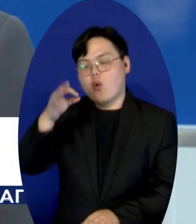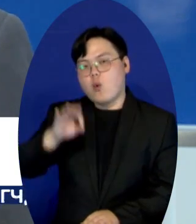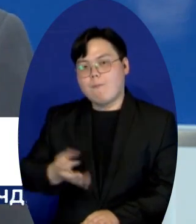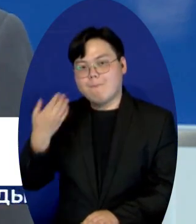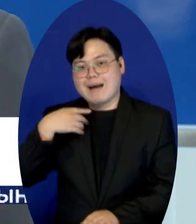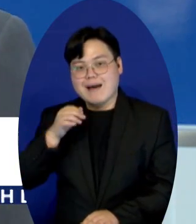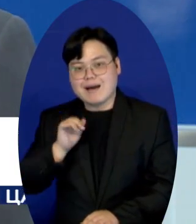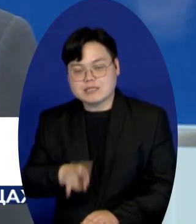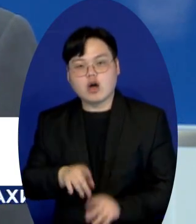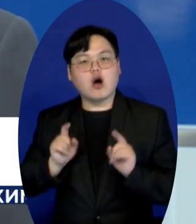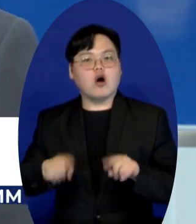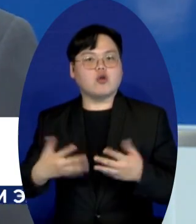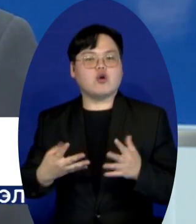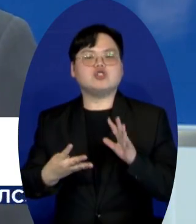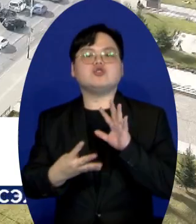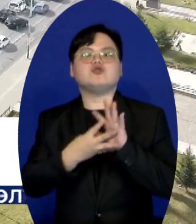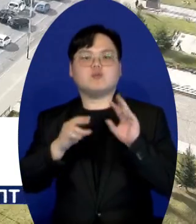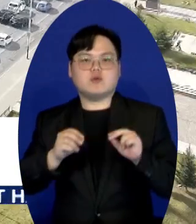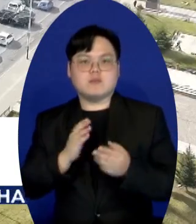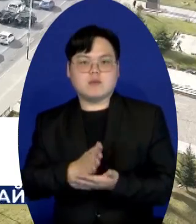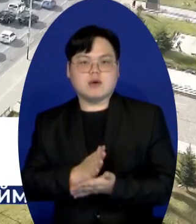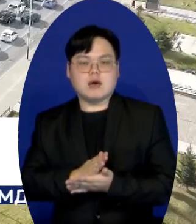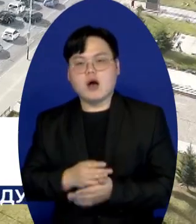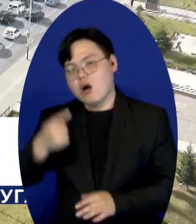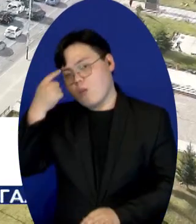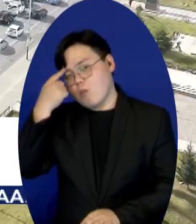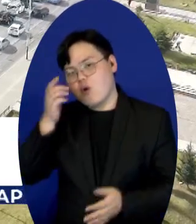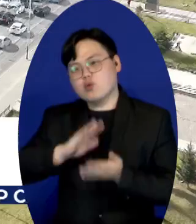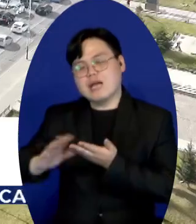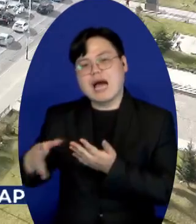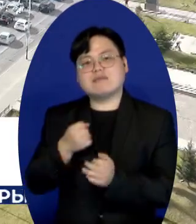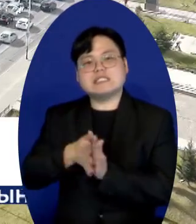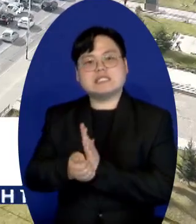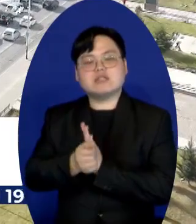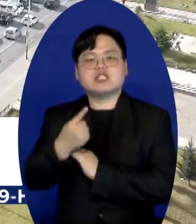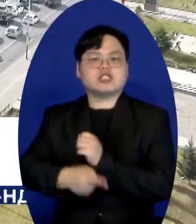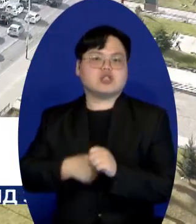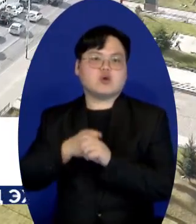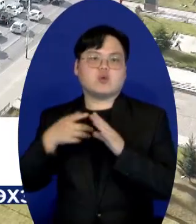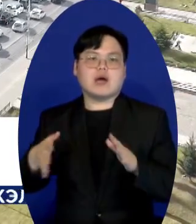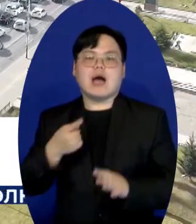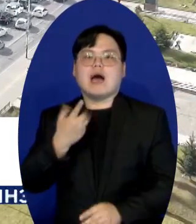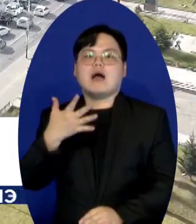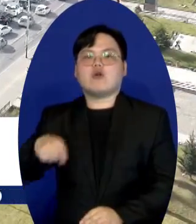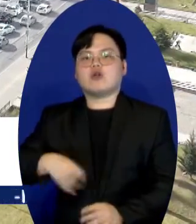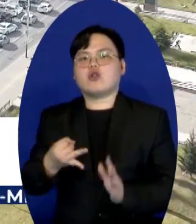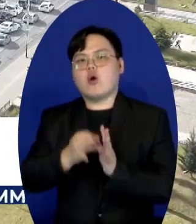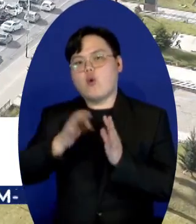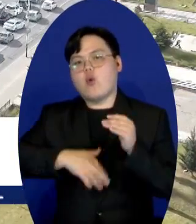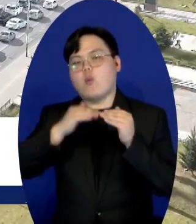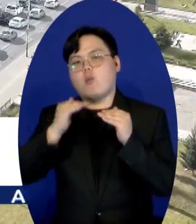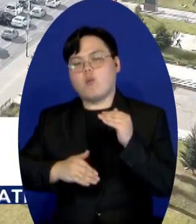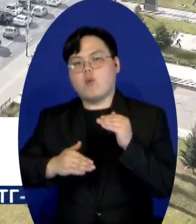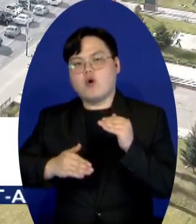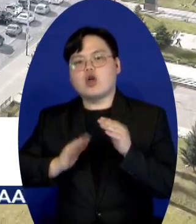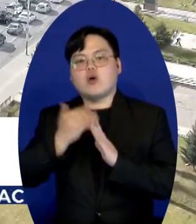бол за одоо 9 руу ороод ирчихэж байна. Монголчуудын худалдаа авах чадвар жилийн дотор 15.7% өсөлт орч, өрхийн сарын